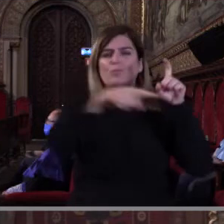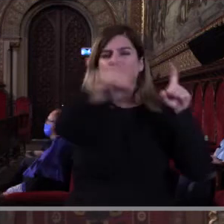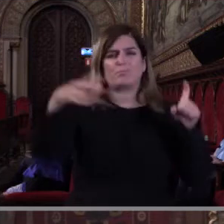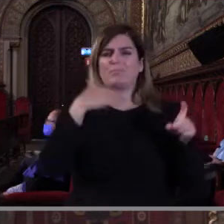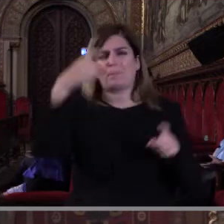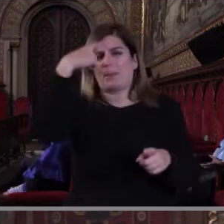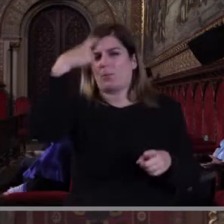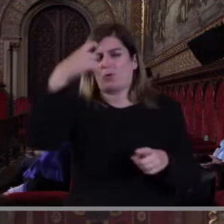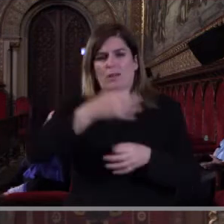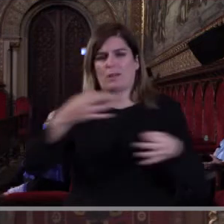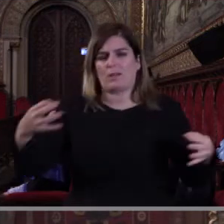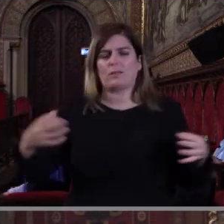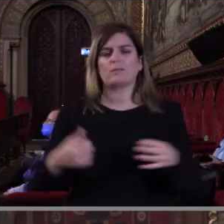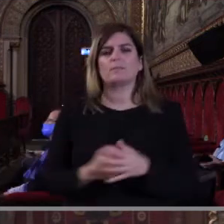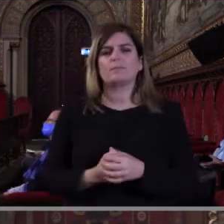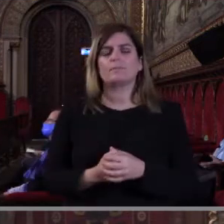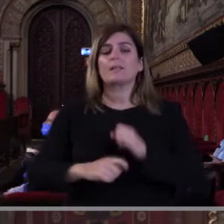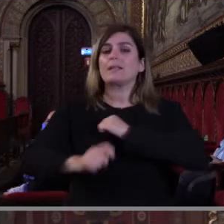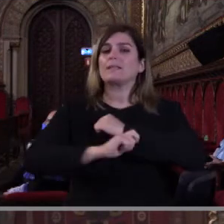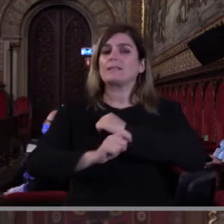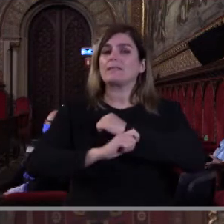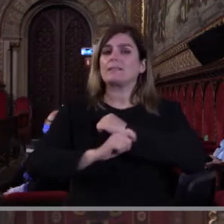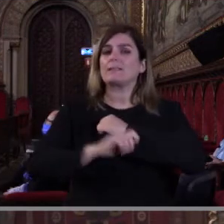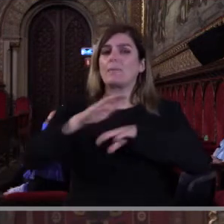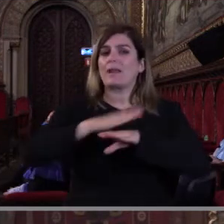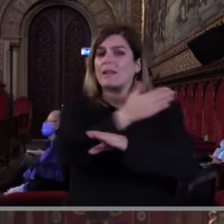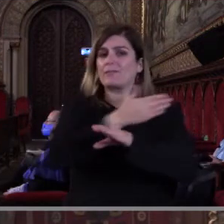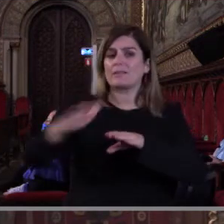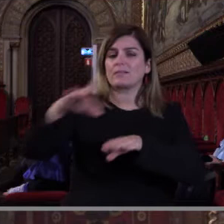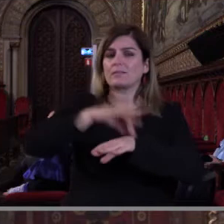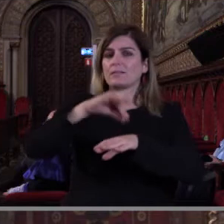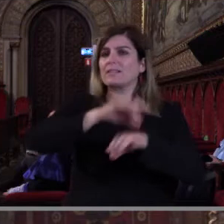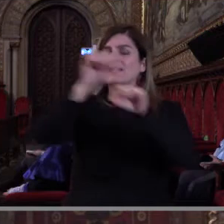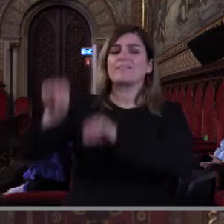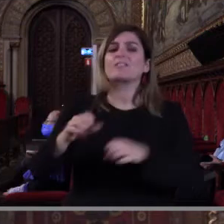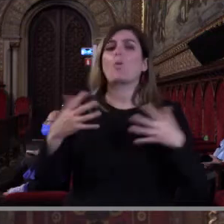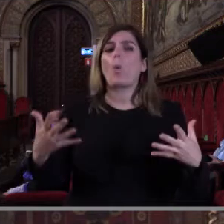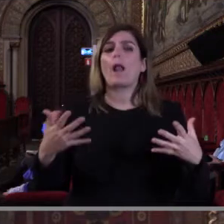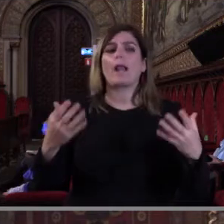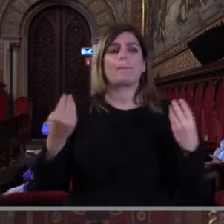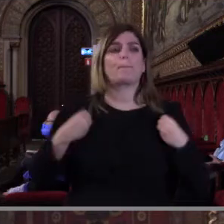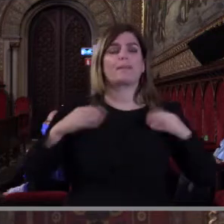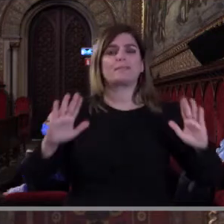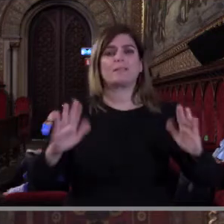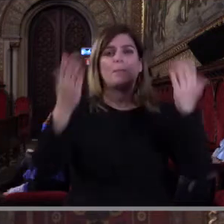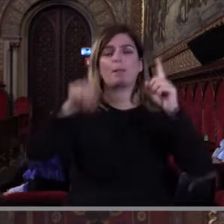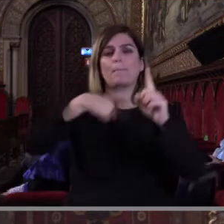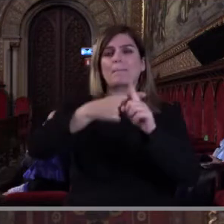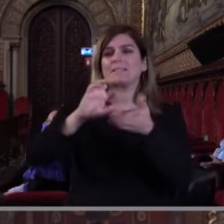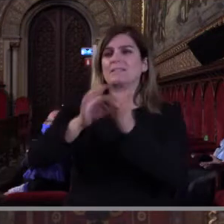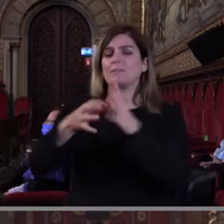de memòria. L'estratègia de mitigació, la defensa, és salvar vides i evitar el col·lapse del sistema